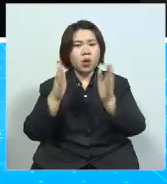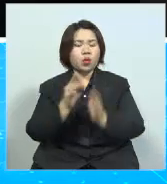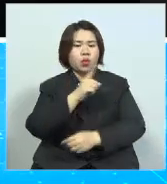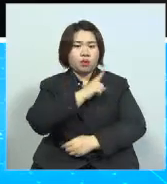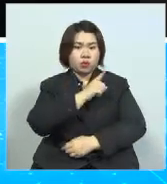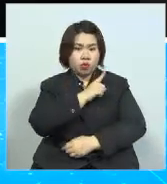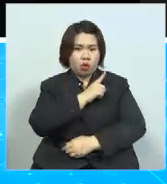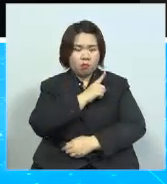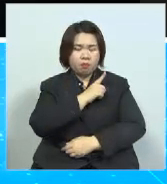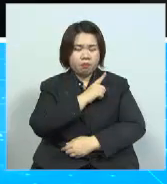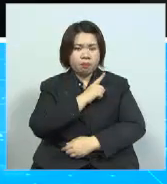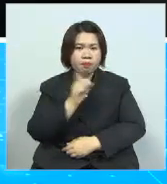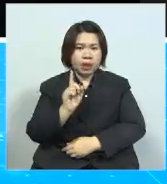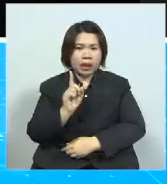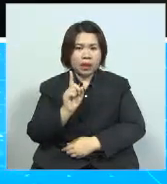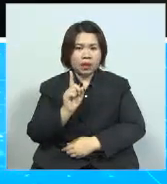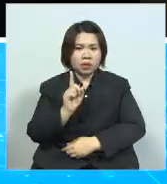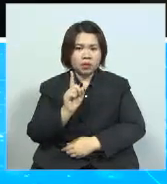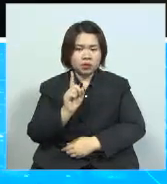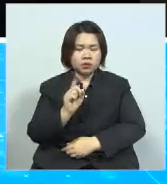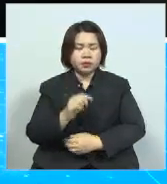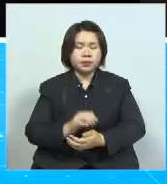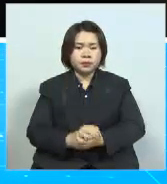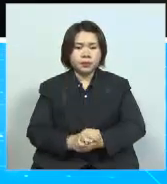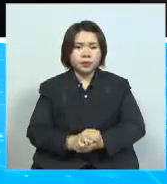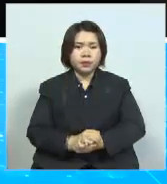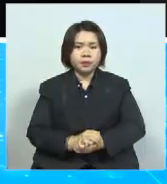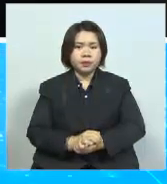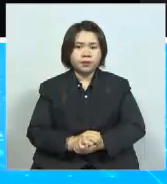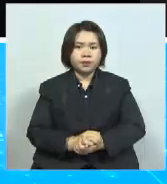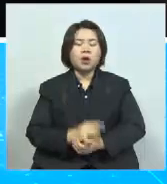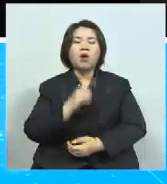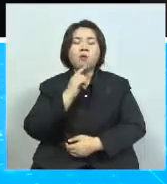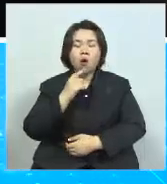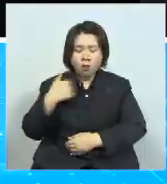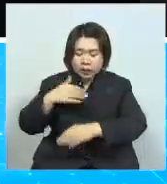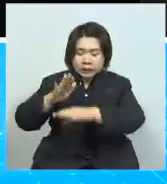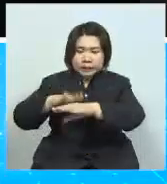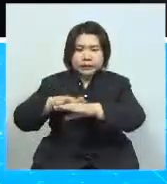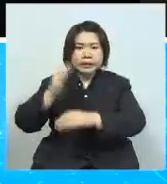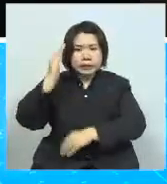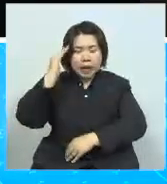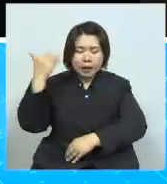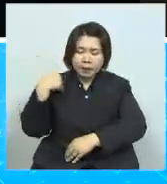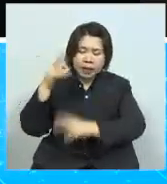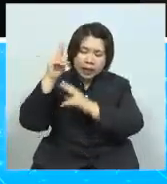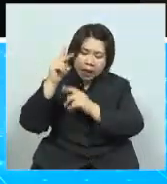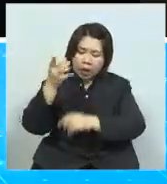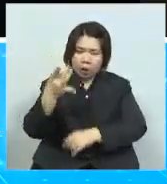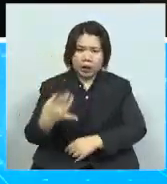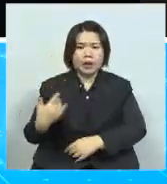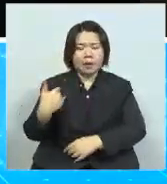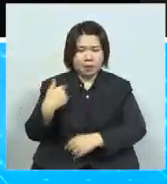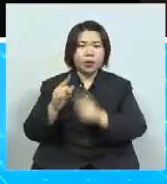มที่เกี่ยวข้องคือกรมการลงทุนก็คงอย่างน้อยสุดแจ้งให้ทราบนะฮะว่าอะไรเป็นไรเท่า